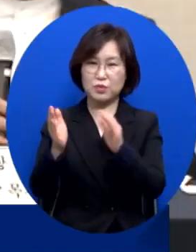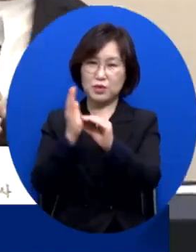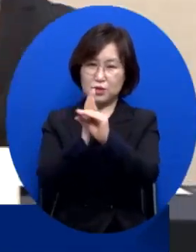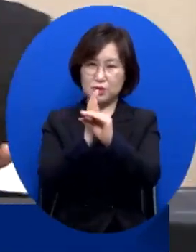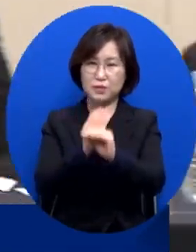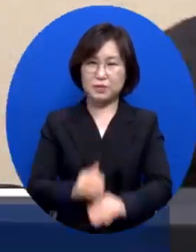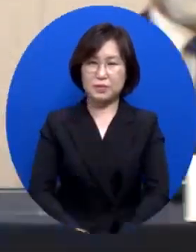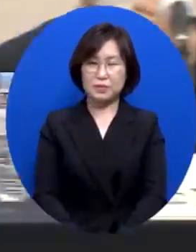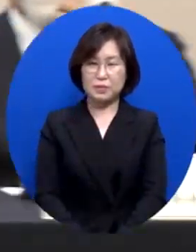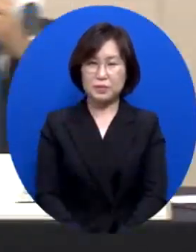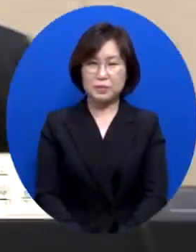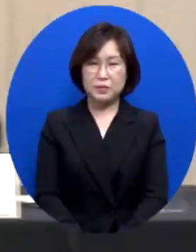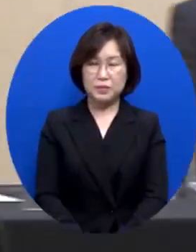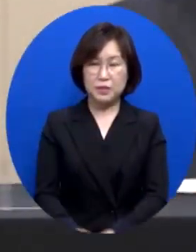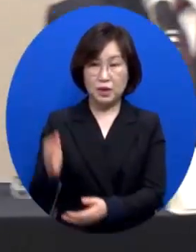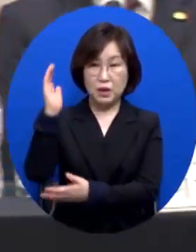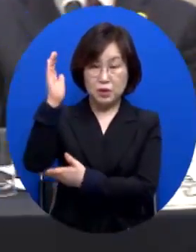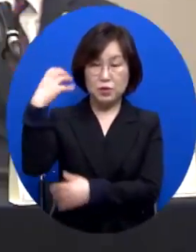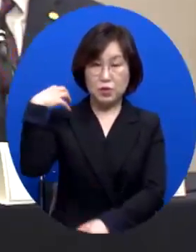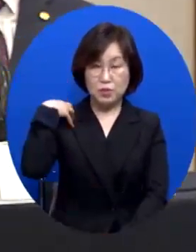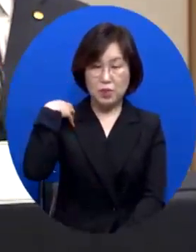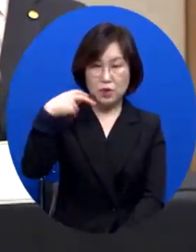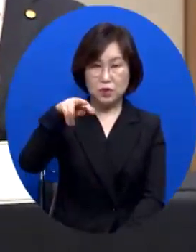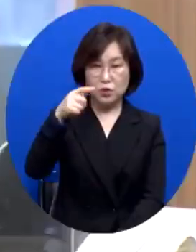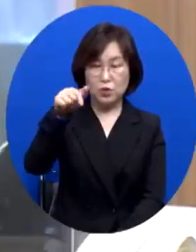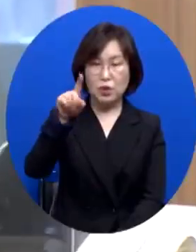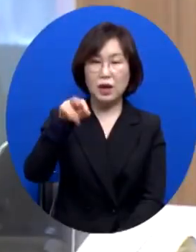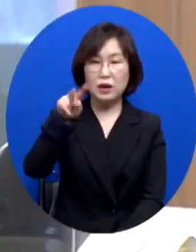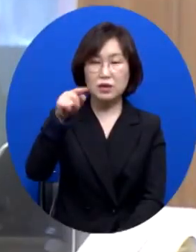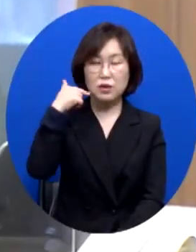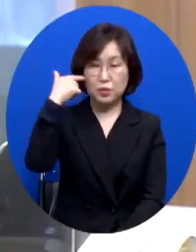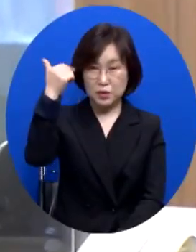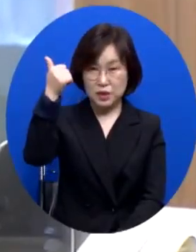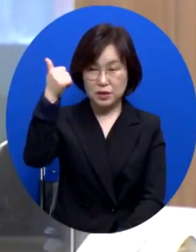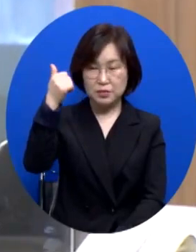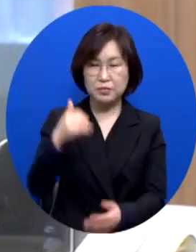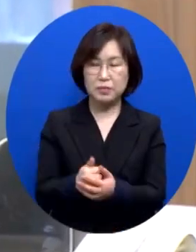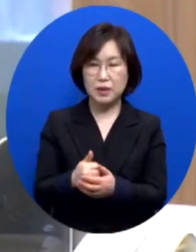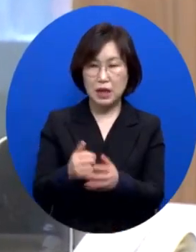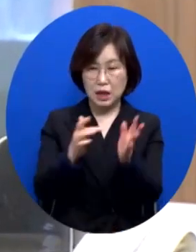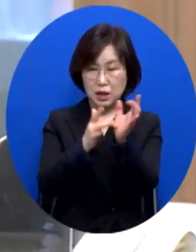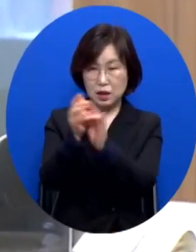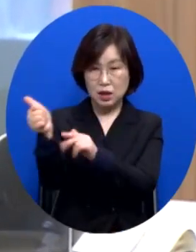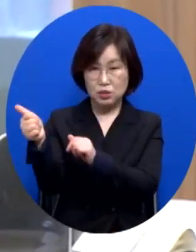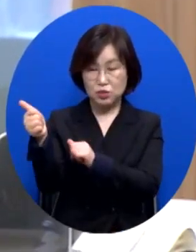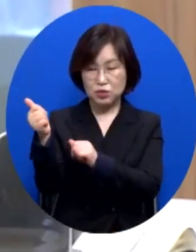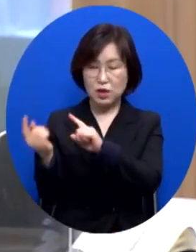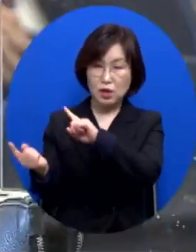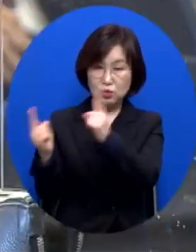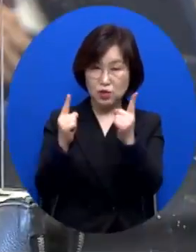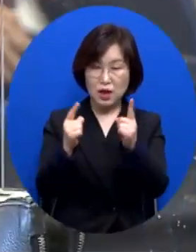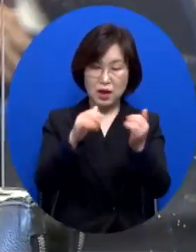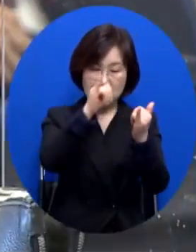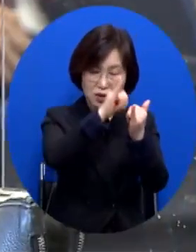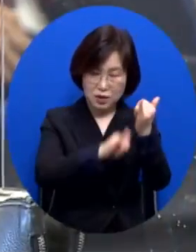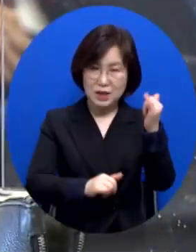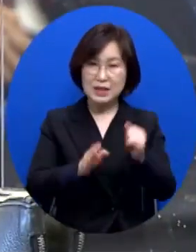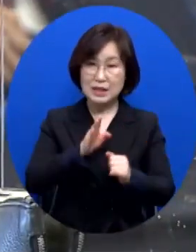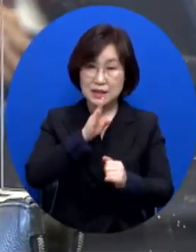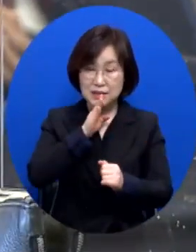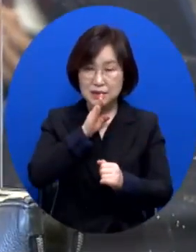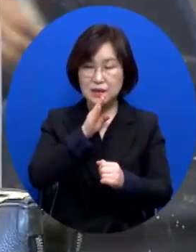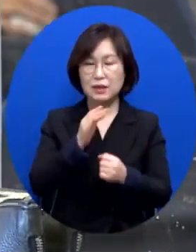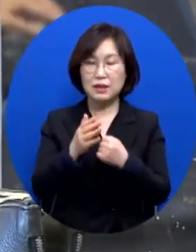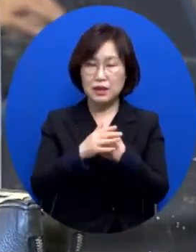있습니다. 설교를 맡은 소강성 목사는 예수 부활이 역사적인 사실임을 밝히고